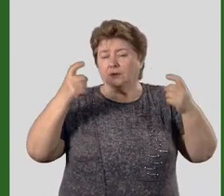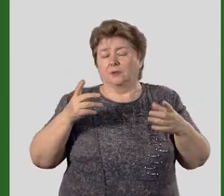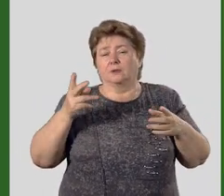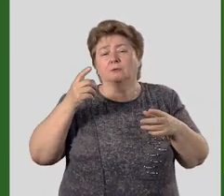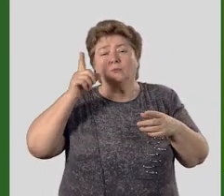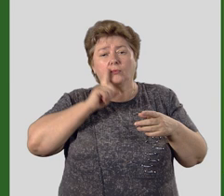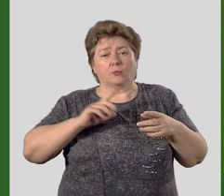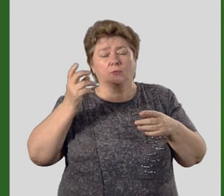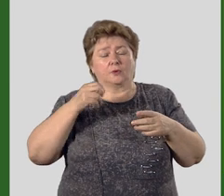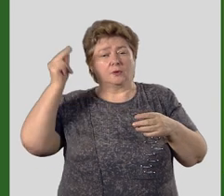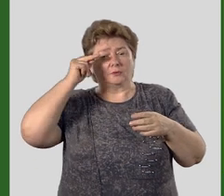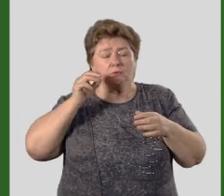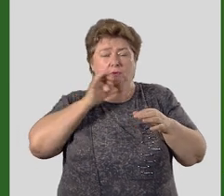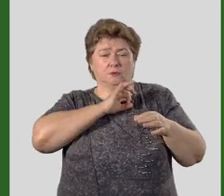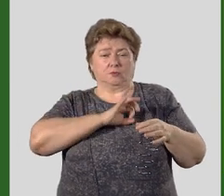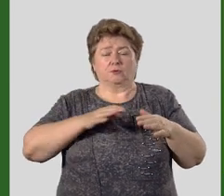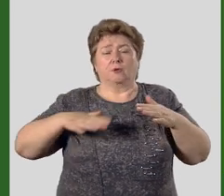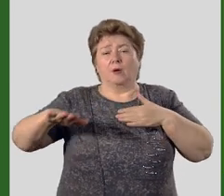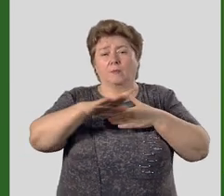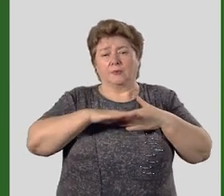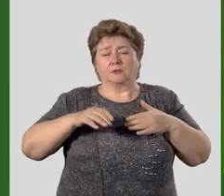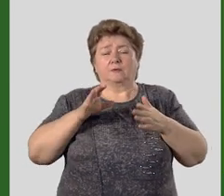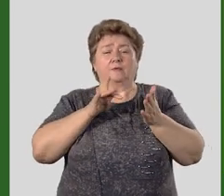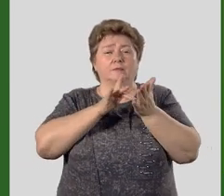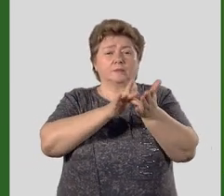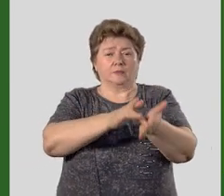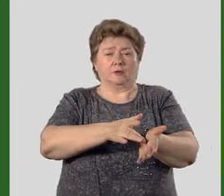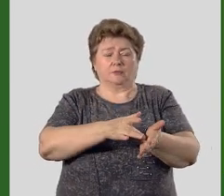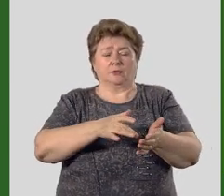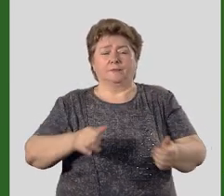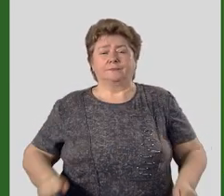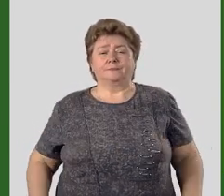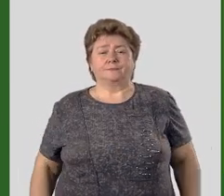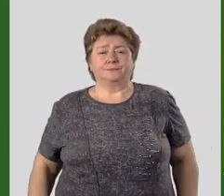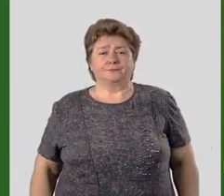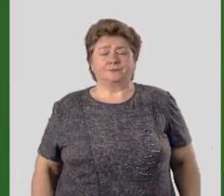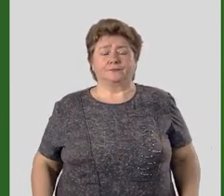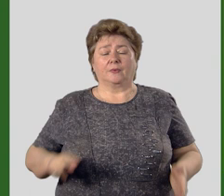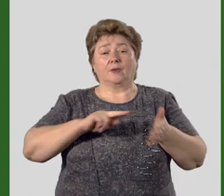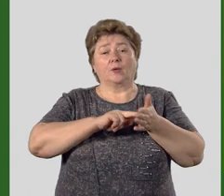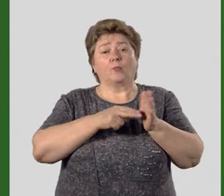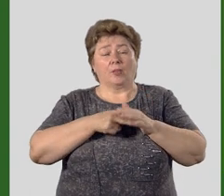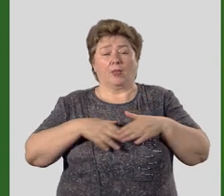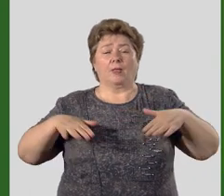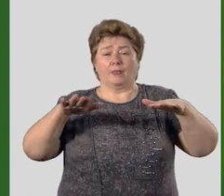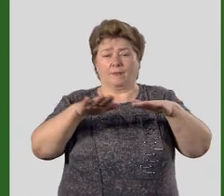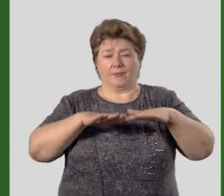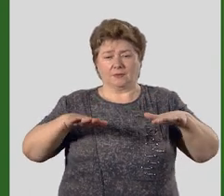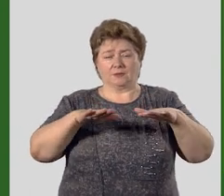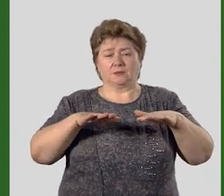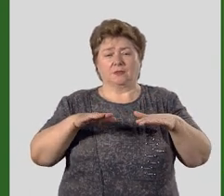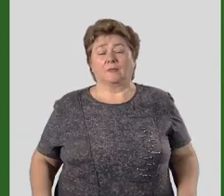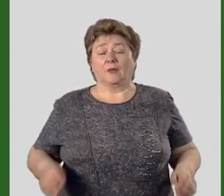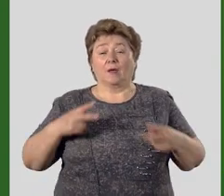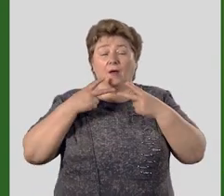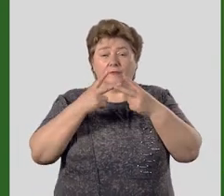для изучения и использования местности во время похода? План местности.